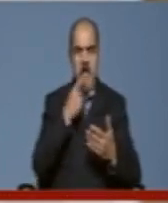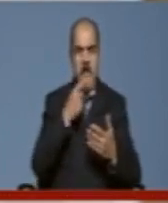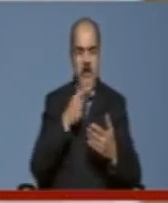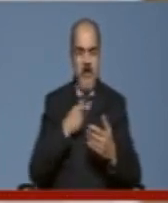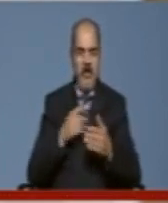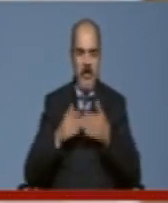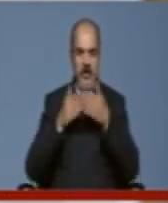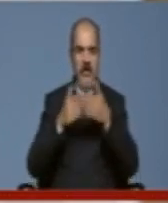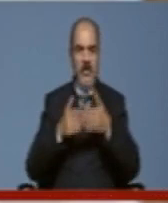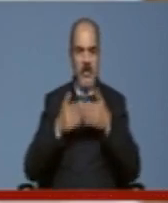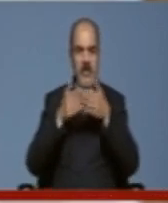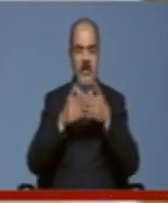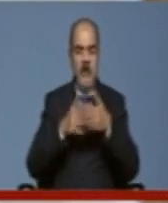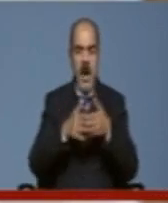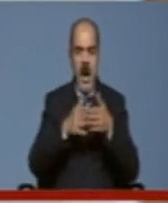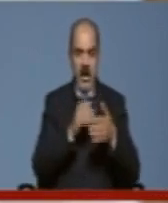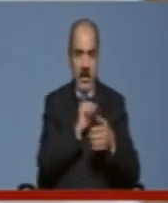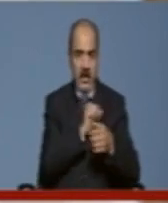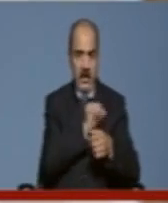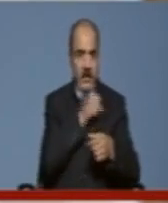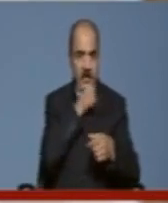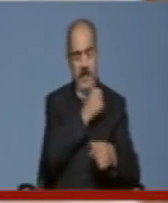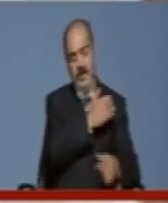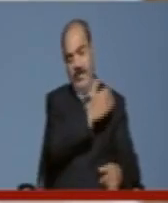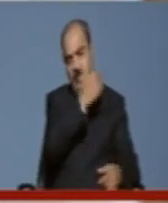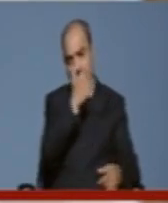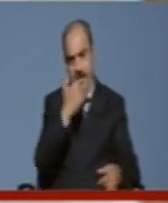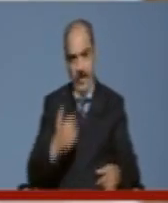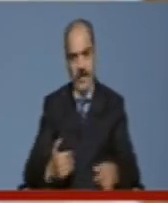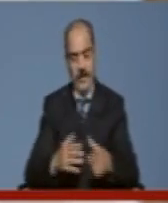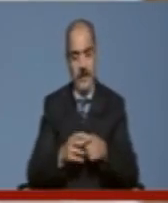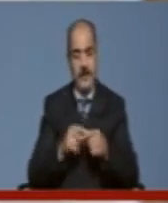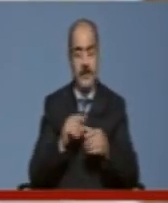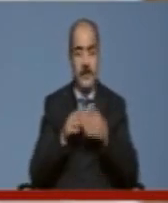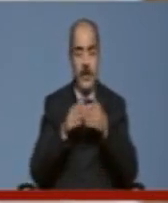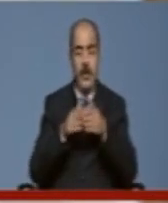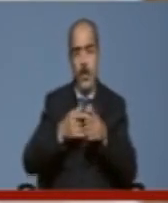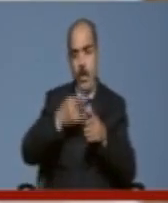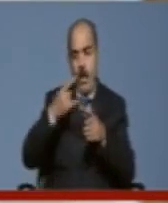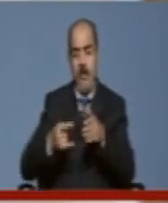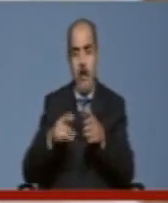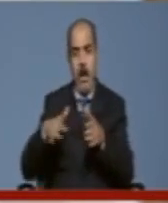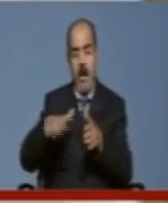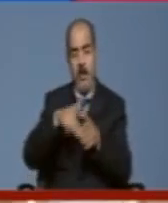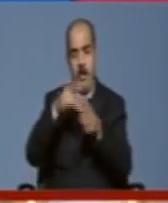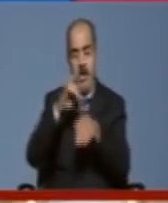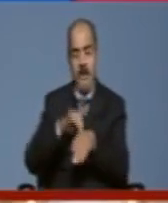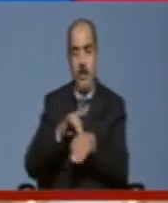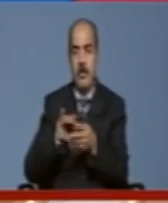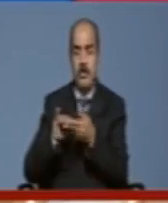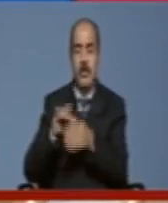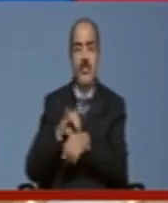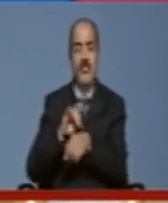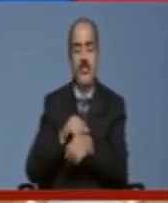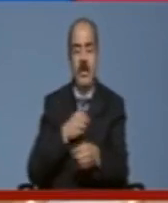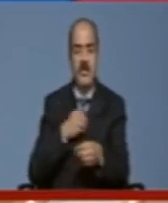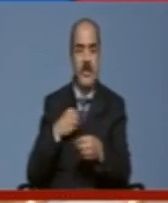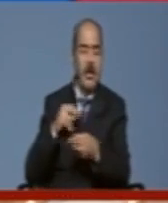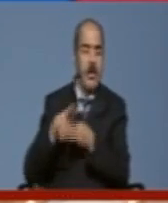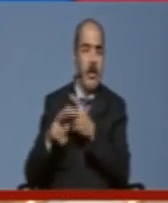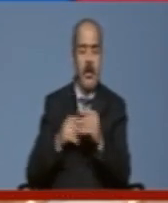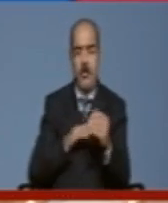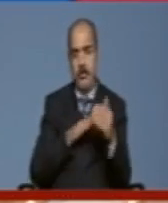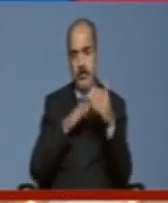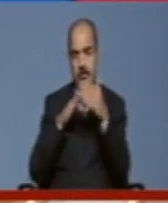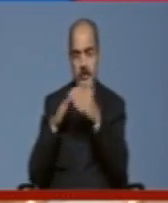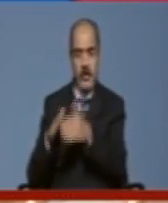من البحرية الفرنسية لتأتي لدعم مستشفيات غزة. السفينة سوف تغادر مرفأ طولون